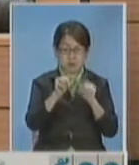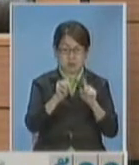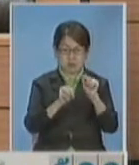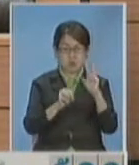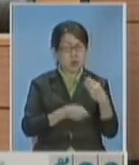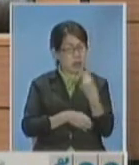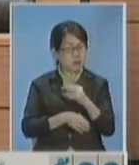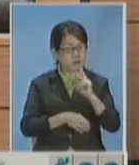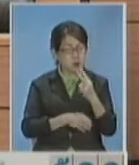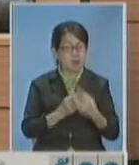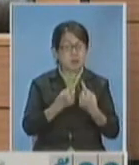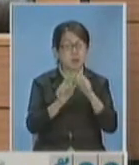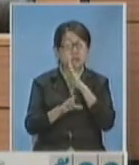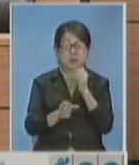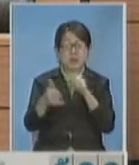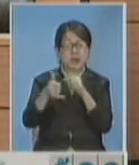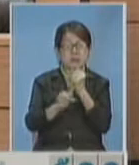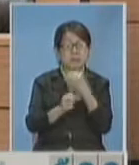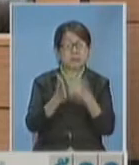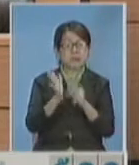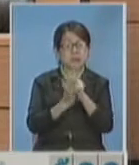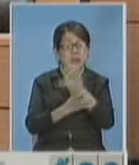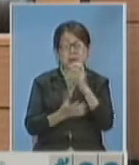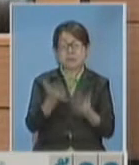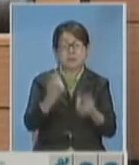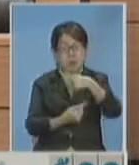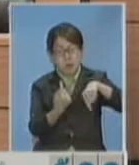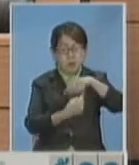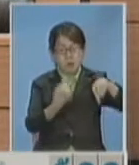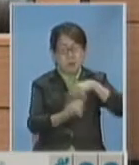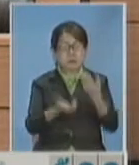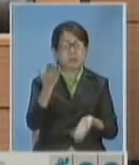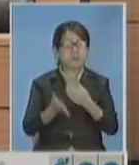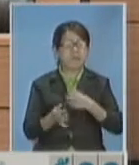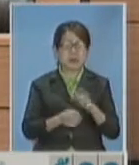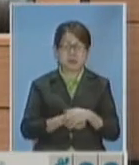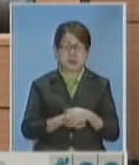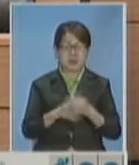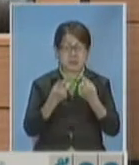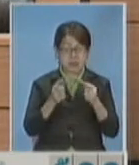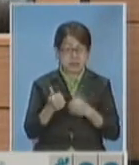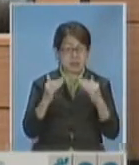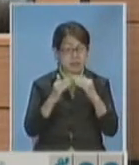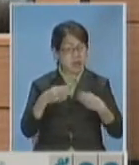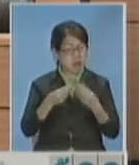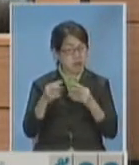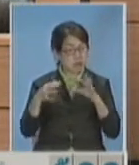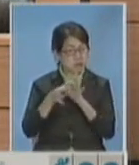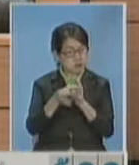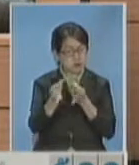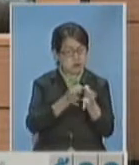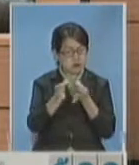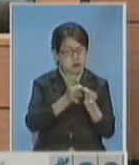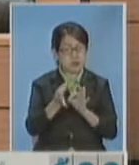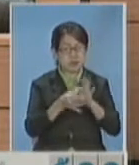และถ้าท่านทำผิดก็บังคับตรงไหนท่านก็ว่ากันไปครับพูดวกวนเวียนซ้ำซากท่านก็ตัดสิทธิ์ไปแต่ตัดสิทธิ์การอภิปรายงบของสภาไม่